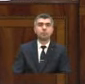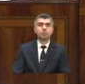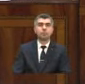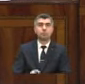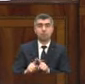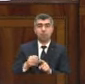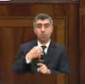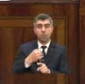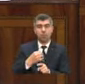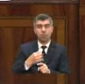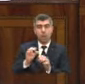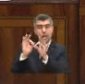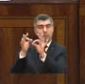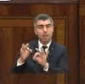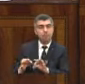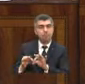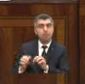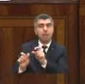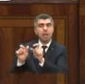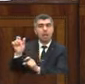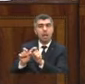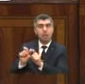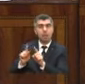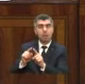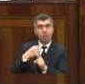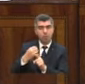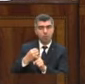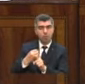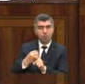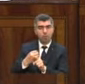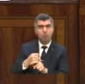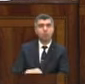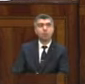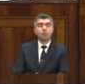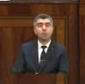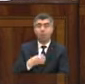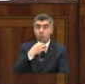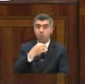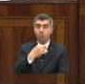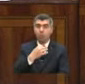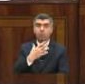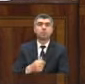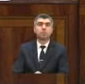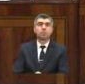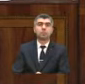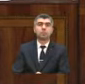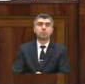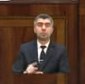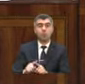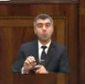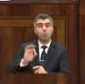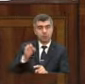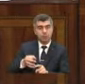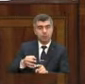خصكم تعطيوا الحساب الشعب، واش هاد التصريح اللي درتوه واش كتفعلوه ولا